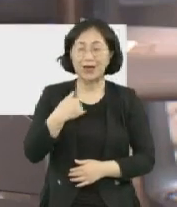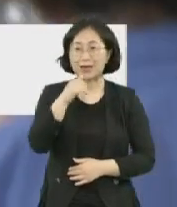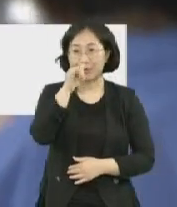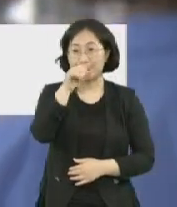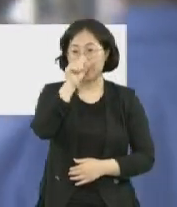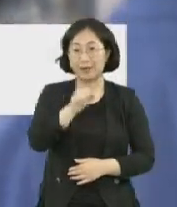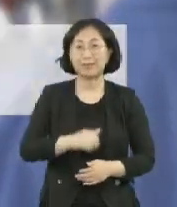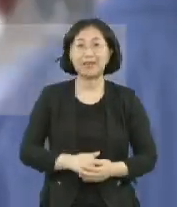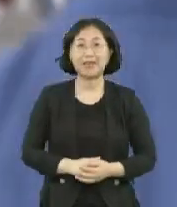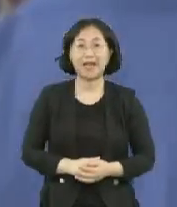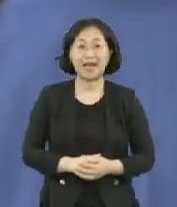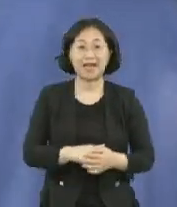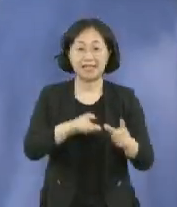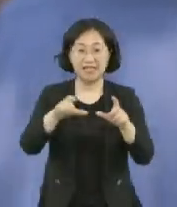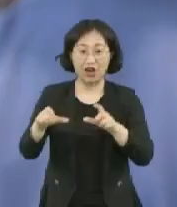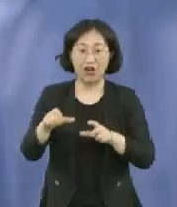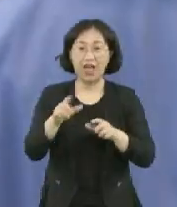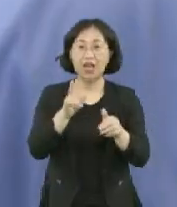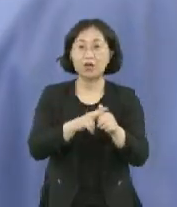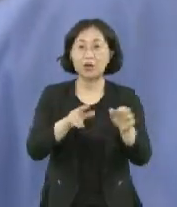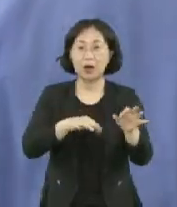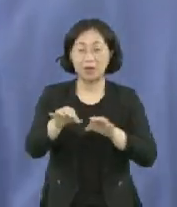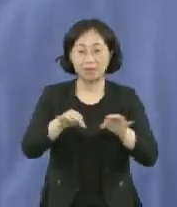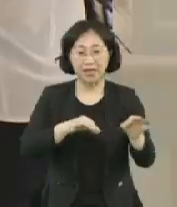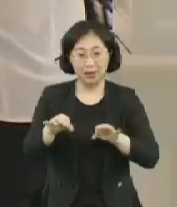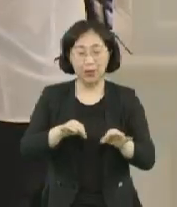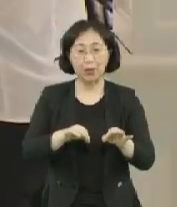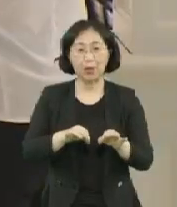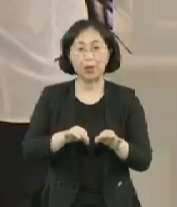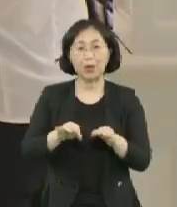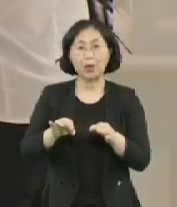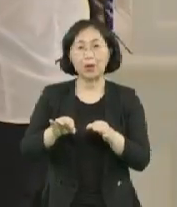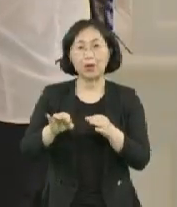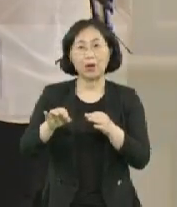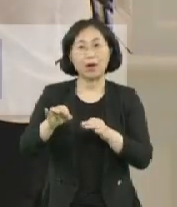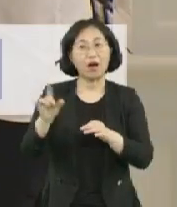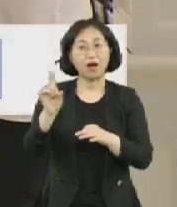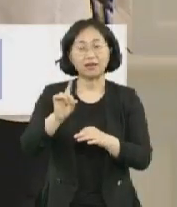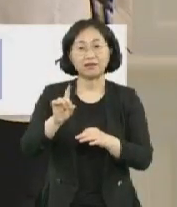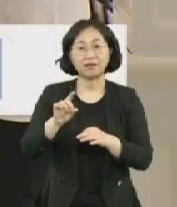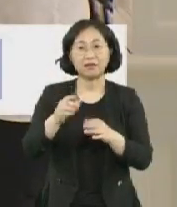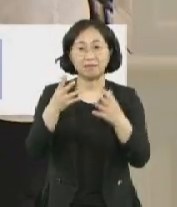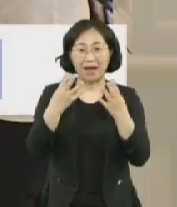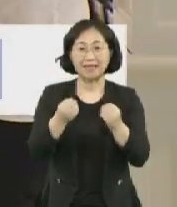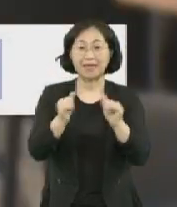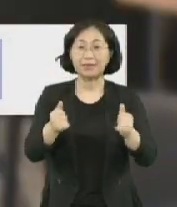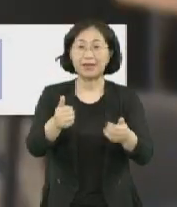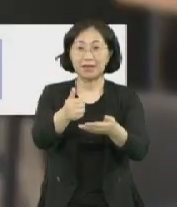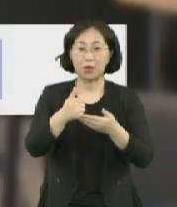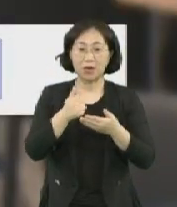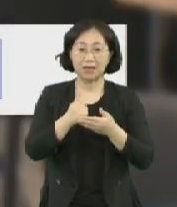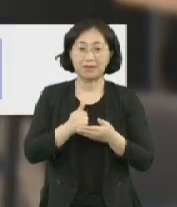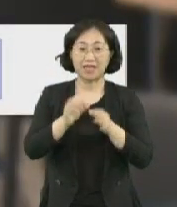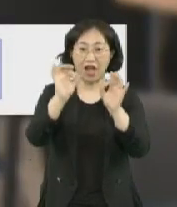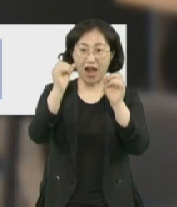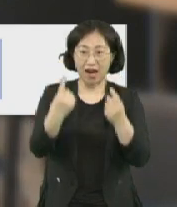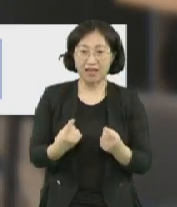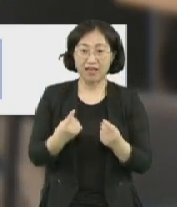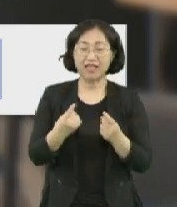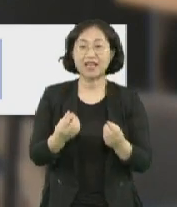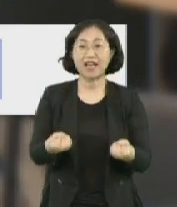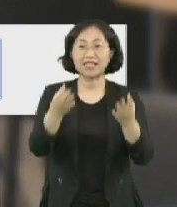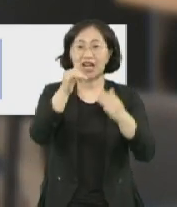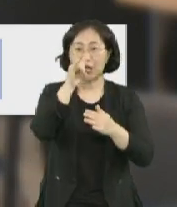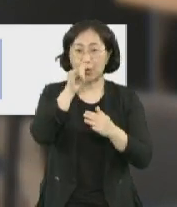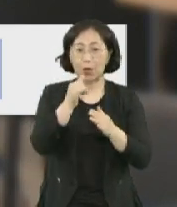좋습니다. 지역의 유통업계도 평소보다 더 많은 고객들이 몰렸습니다. 대규모 할인 행사와 함께 거리